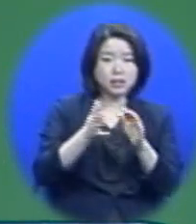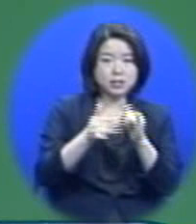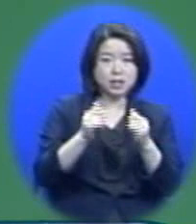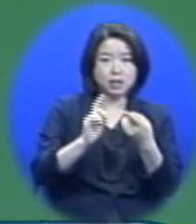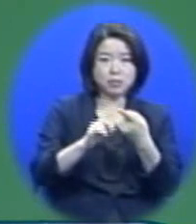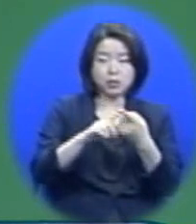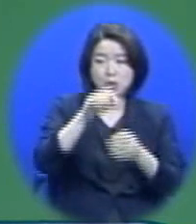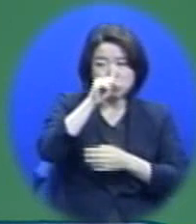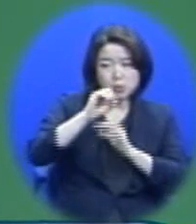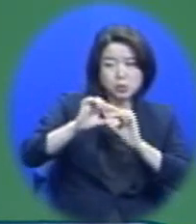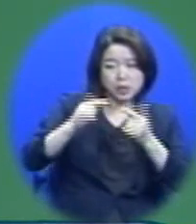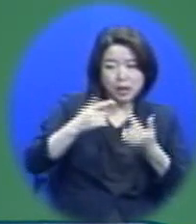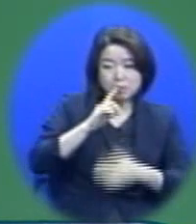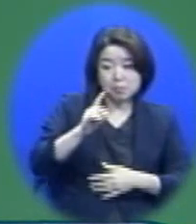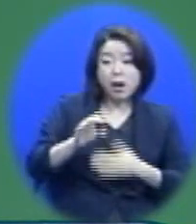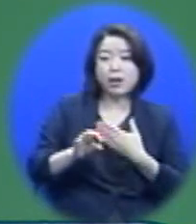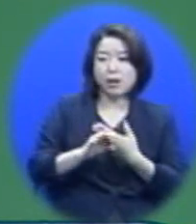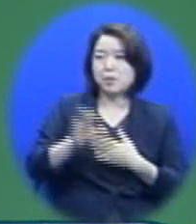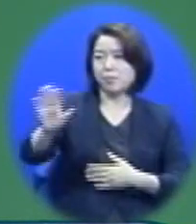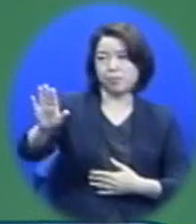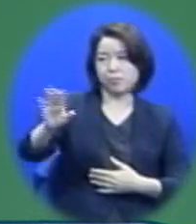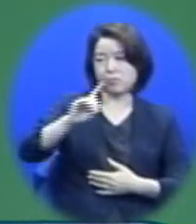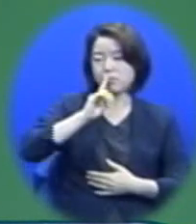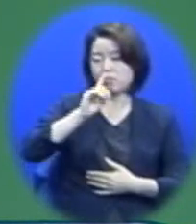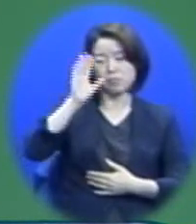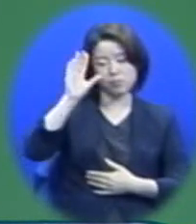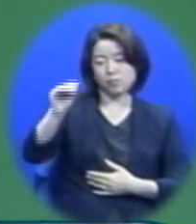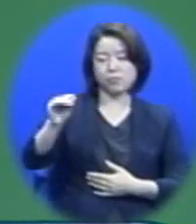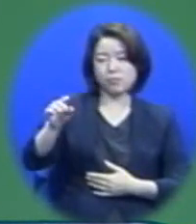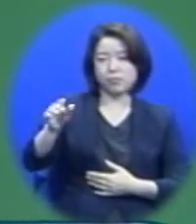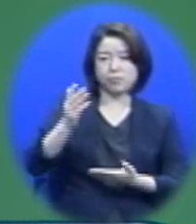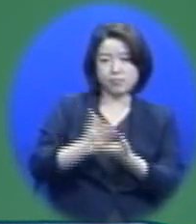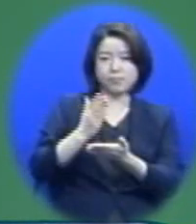이야기를 하려고 그러면 입을 닥치세요.